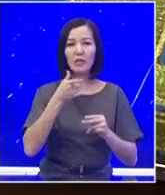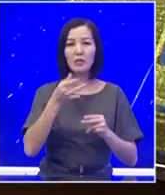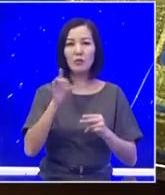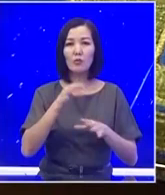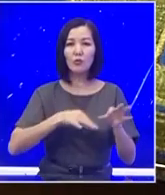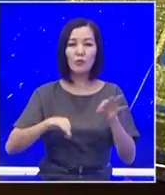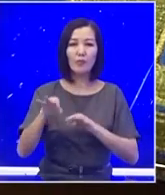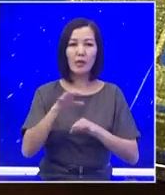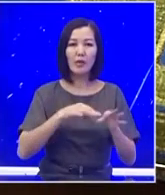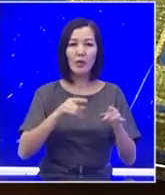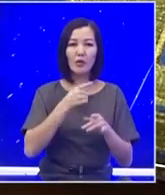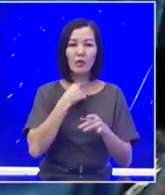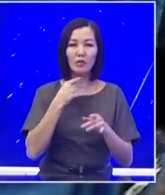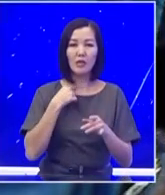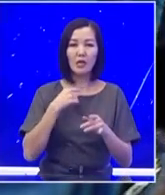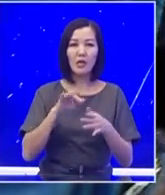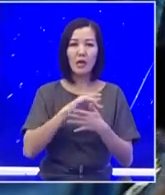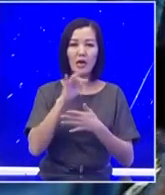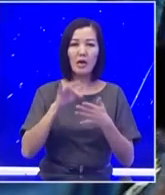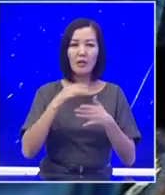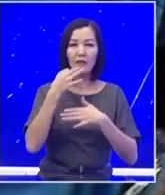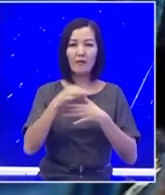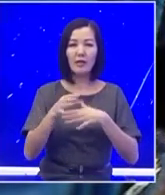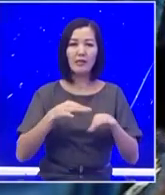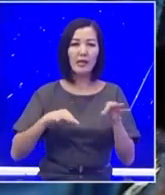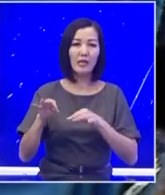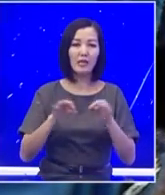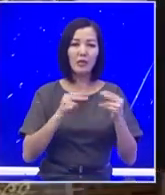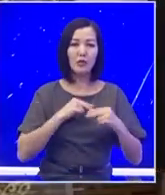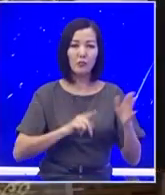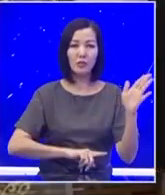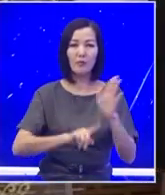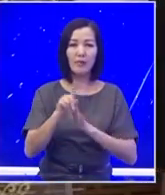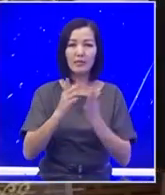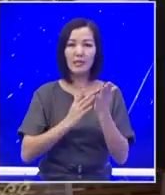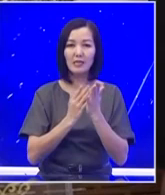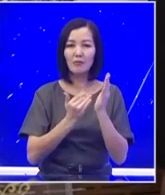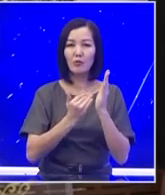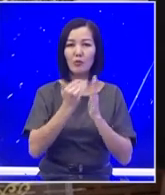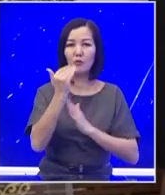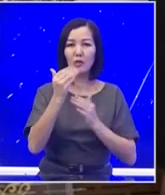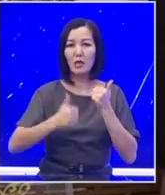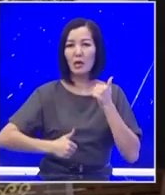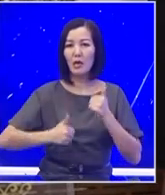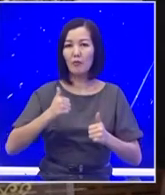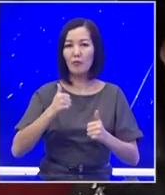жобалау институтының Талдықорған қалалық филиалында архитектор болып бастаған. Қызметтік өсу сатыларынан абыроймен